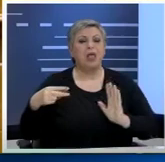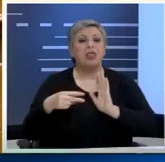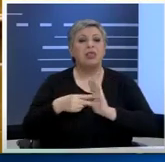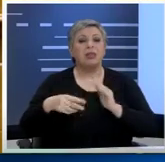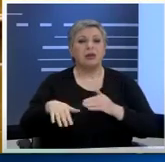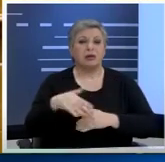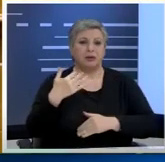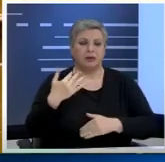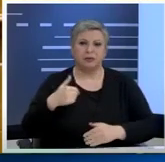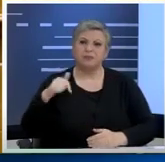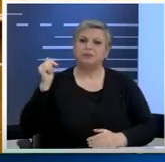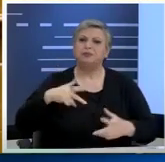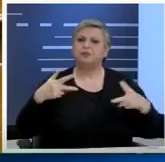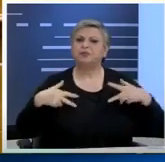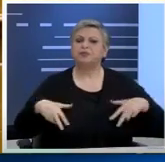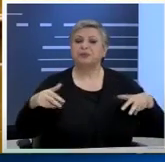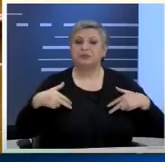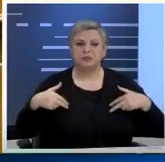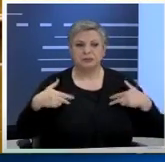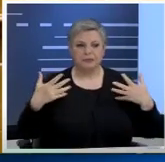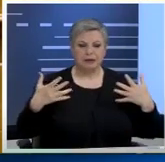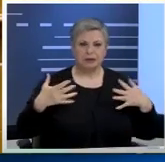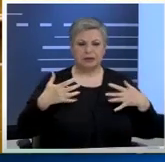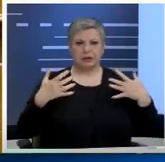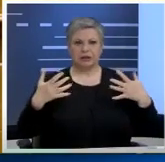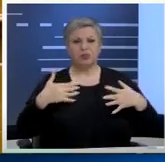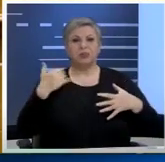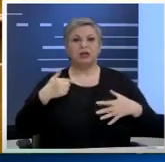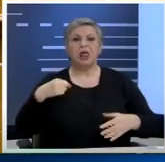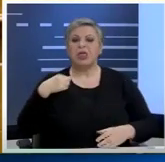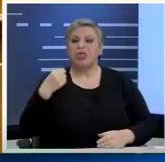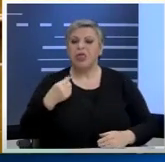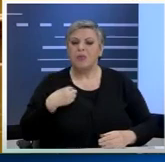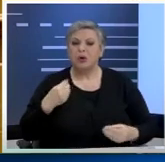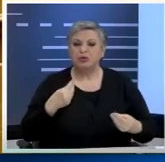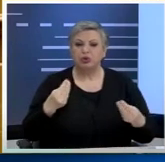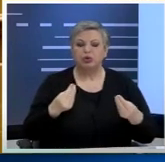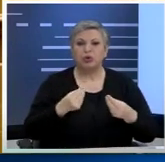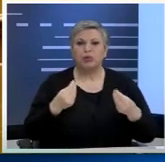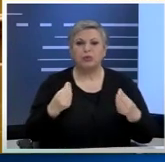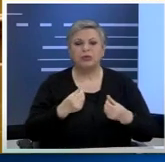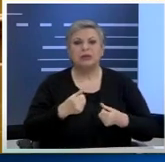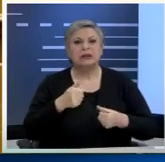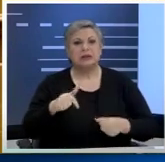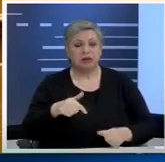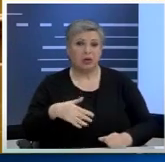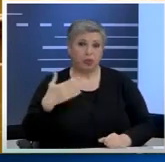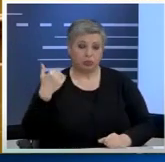η κυβέρνηση κλήθηκε να διαχειριστεί τα δημόσια οικονομικά της χώρας σε ένα ιδιαίτερα